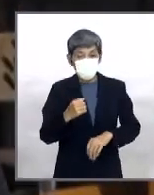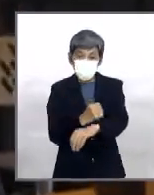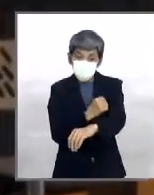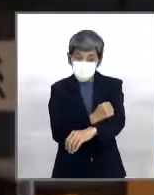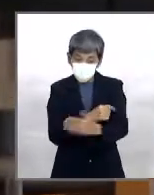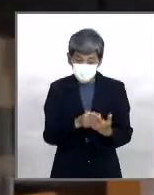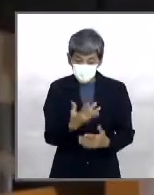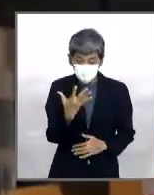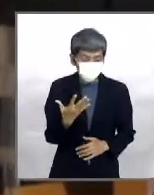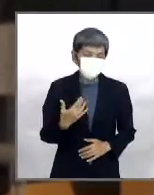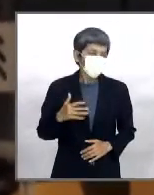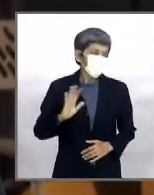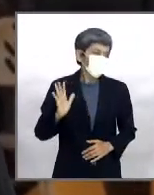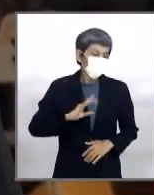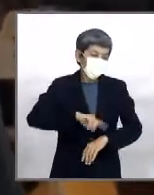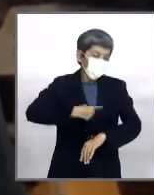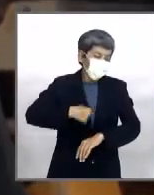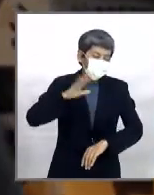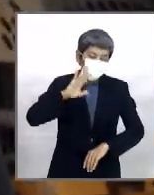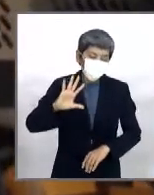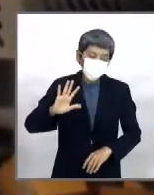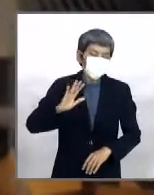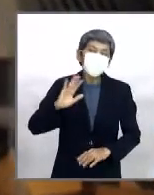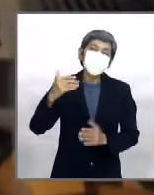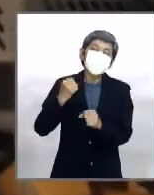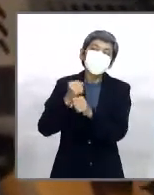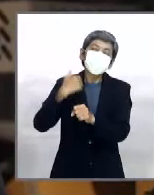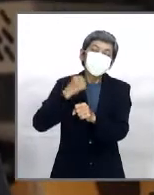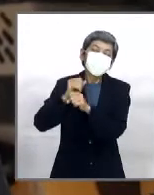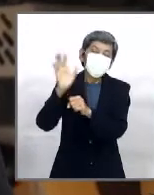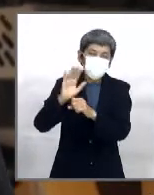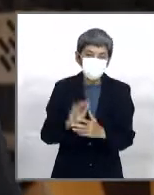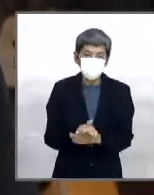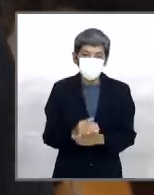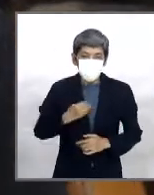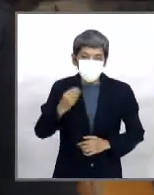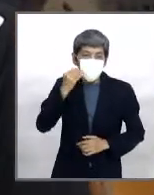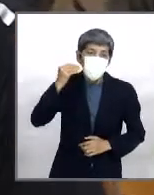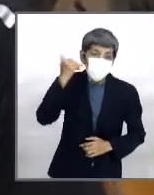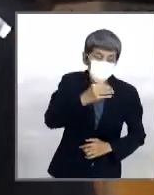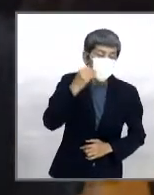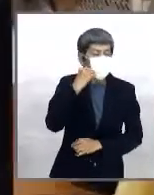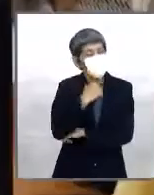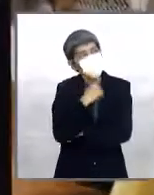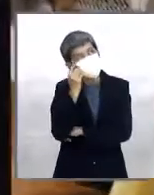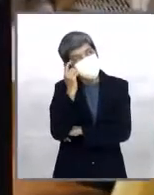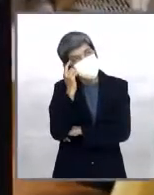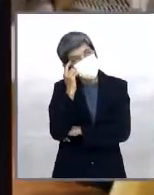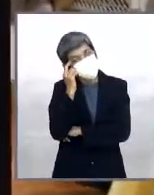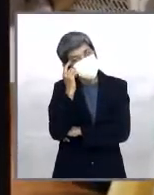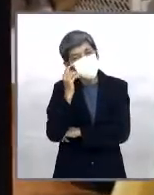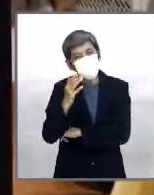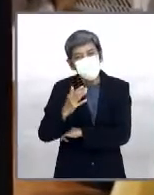แรงชิ้นละ5บาทไม่เอาอะเสียได้เวลาผมก็ปฏิเสธเขาไปแต่กลับไปถึงบ้านคืนนึงกลับมา